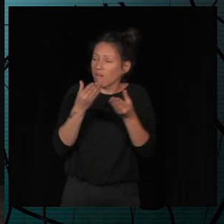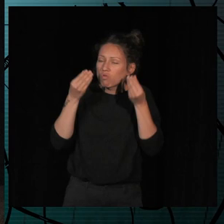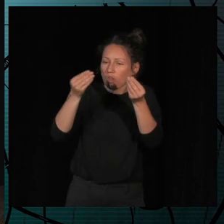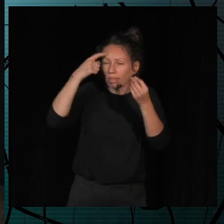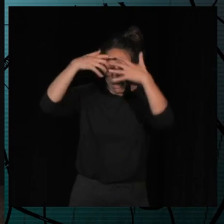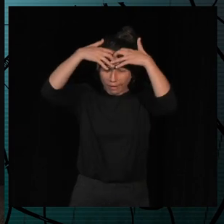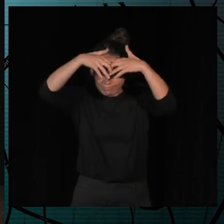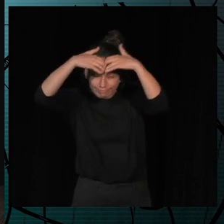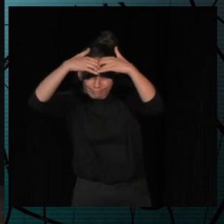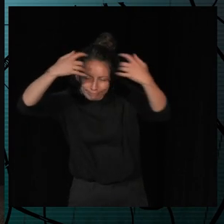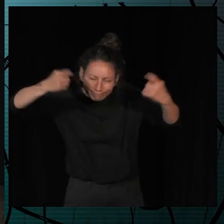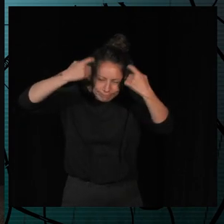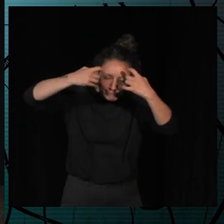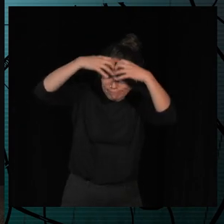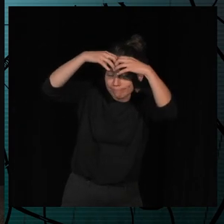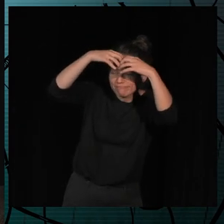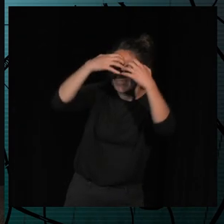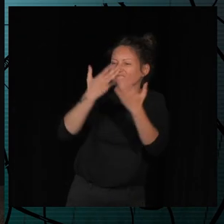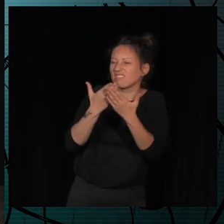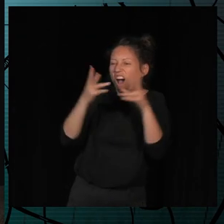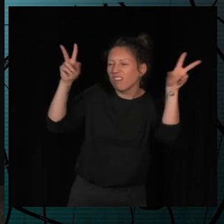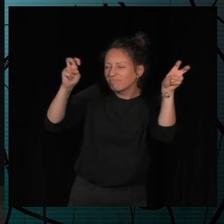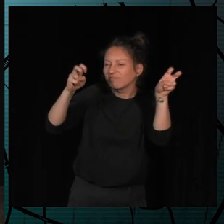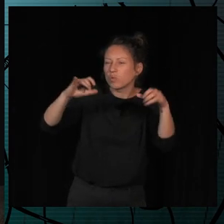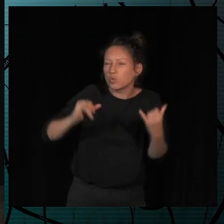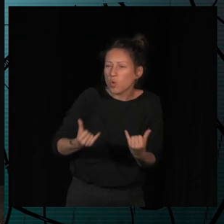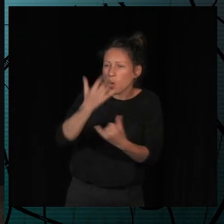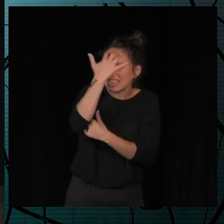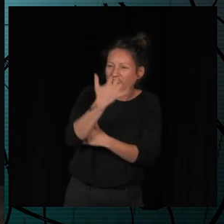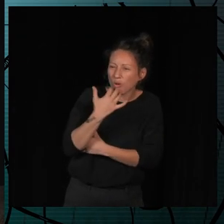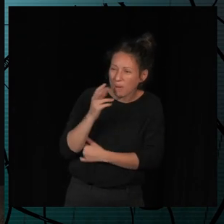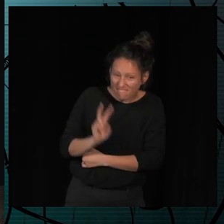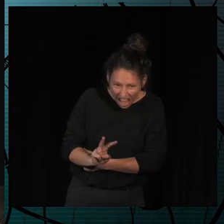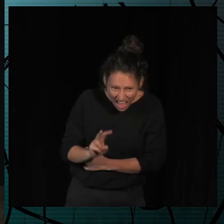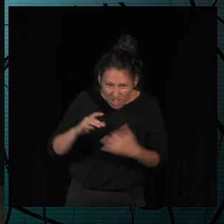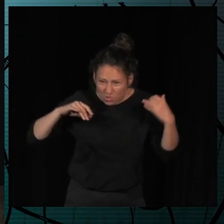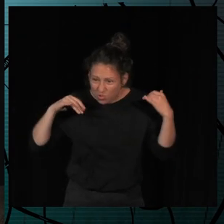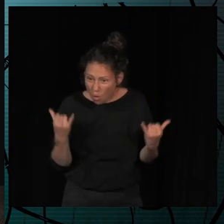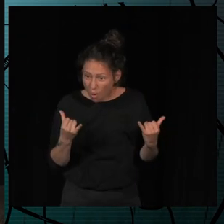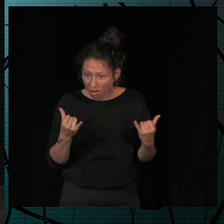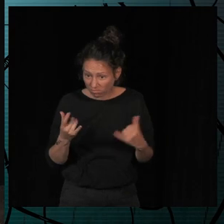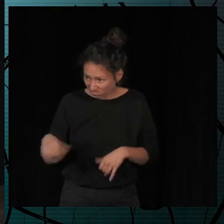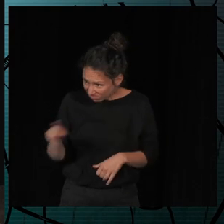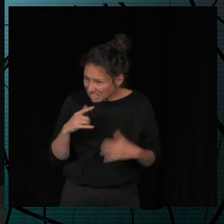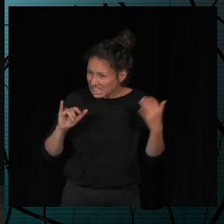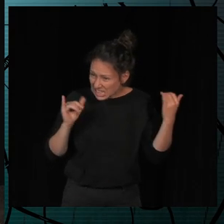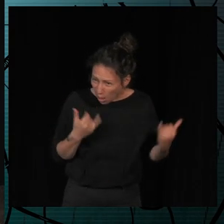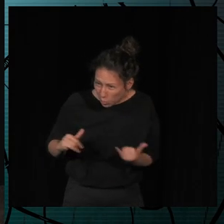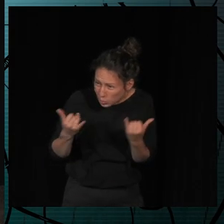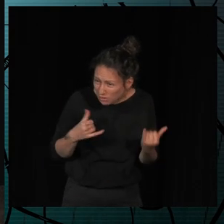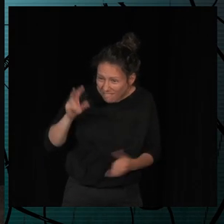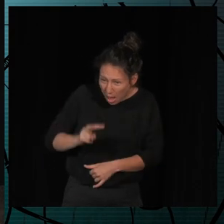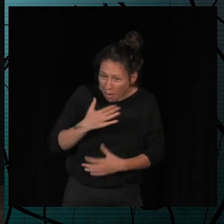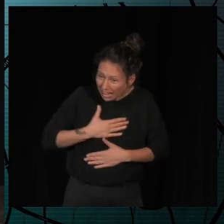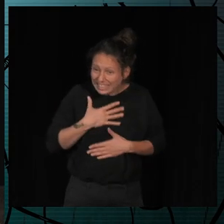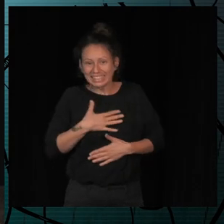côté le plus sérieux des jeux enfin est-ce que c'est un jeu vraiment personne s'amuse avec Kawashima je sais pas si vous y avez